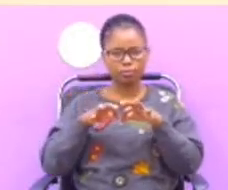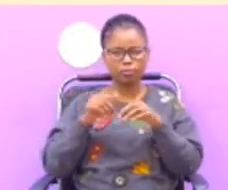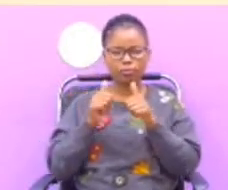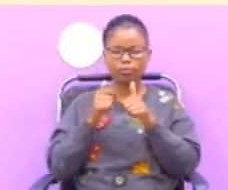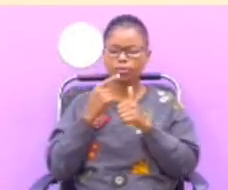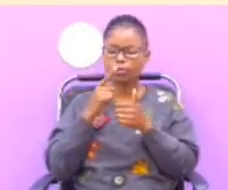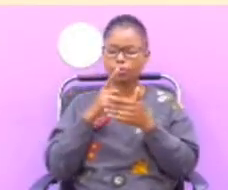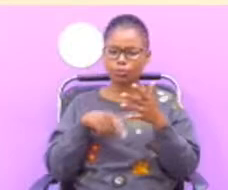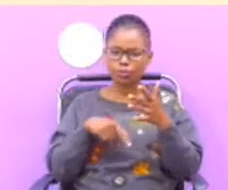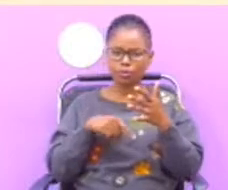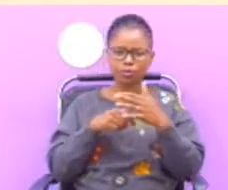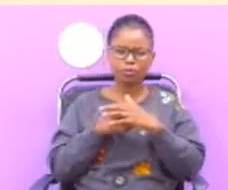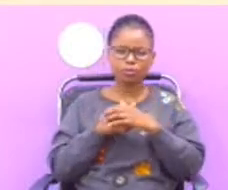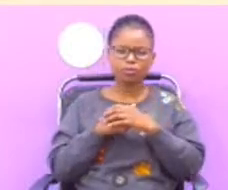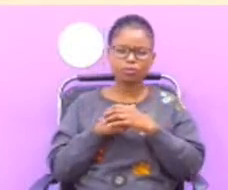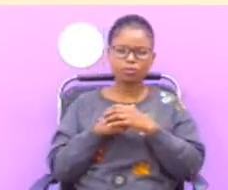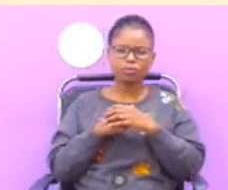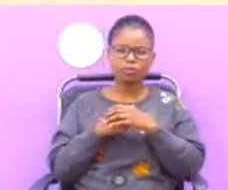utari